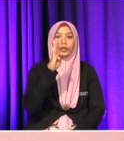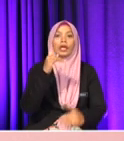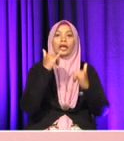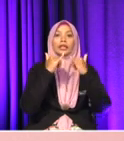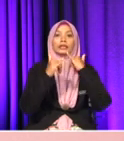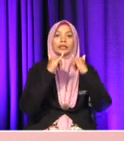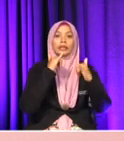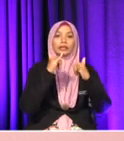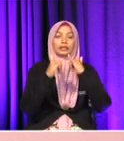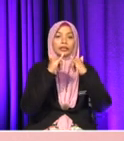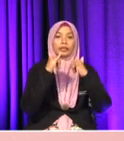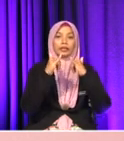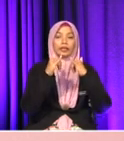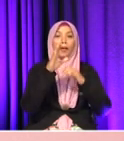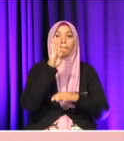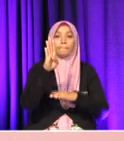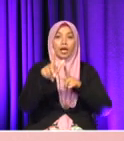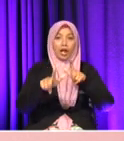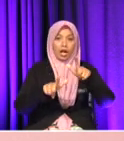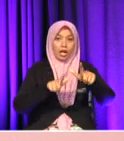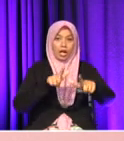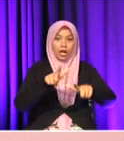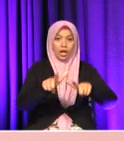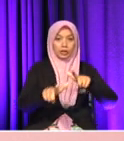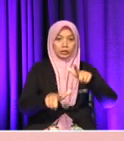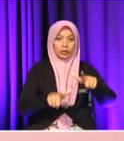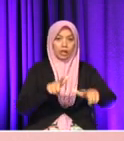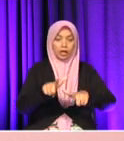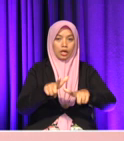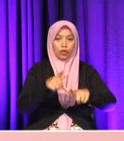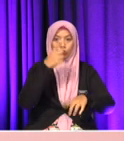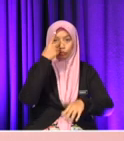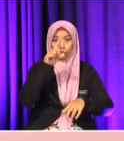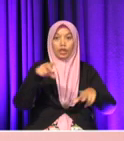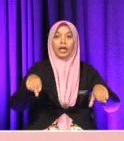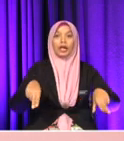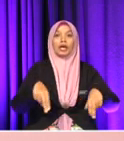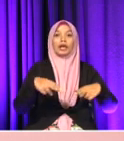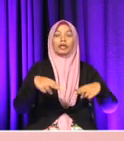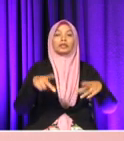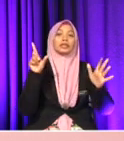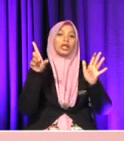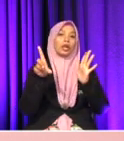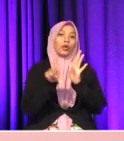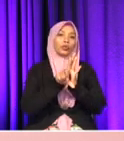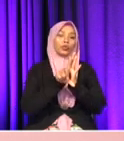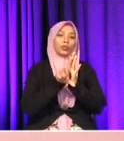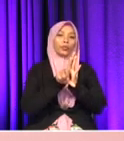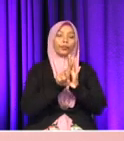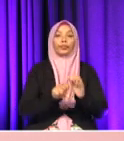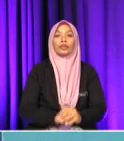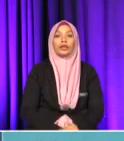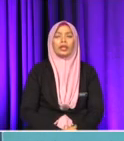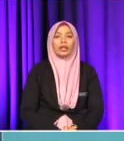soalnya tekan 4 langkah pengolahan ide penghasilan rekan logo seperti raja 12b 4 marker jadi